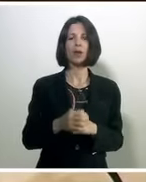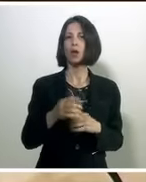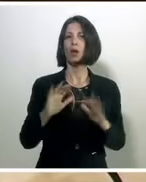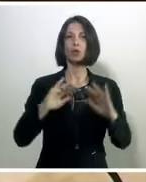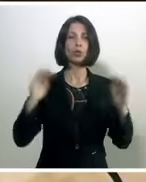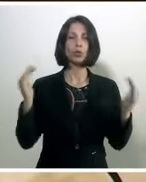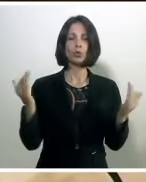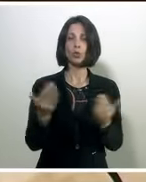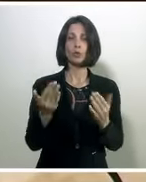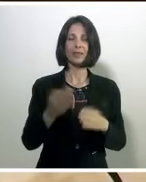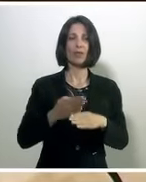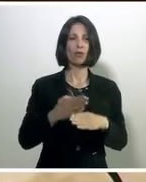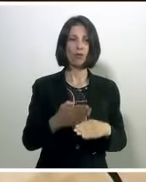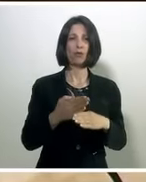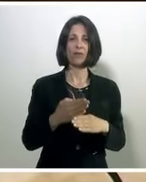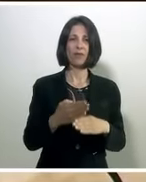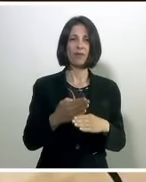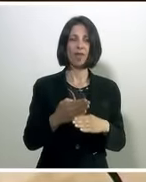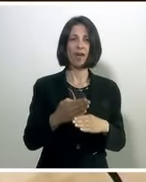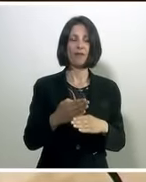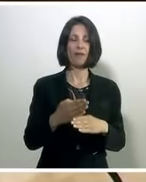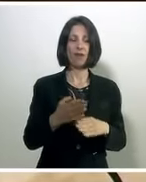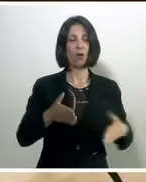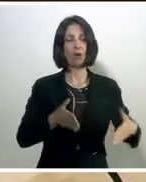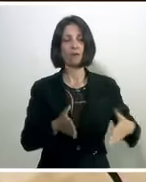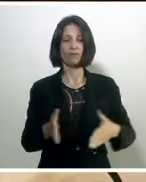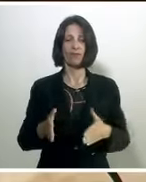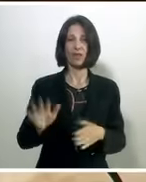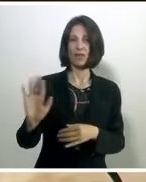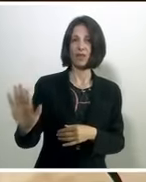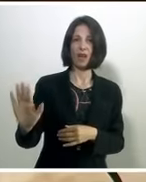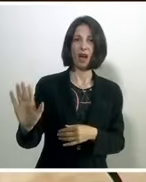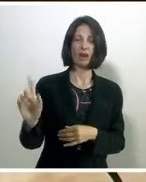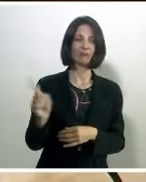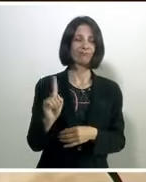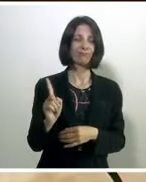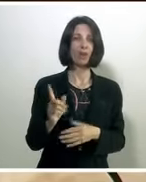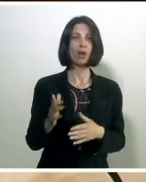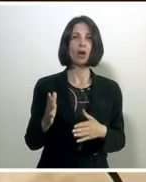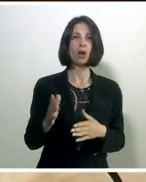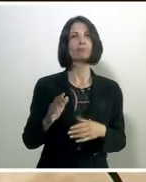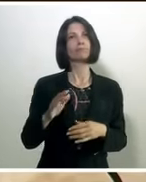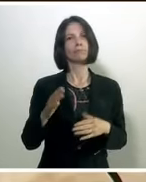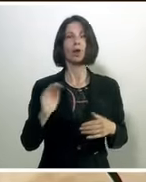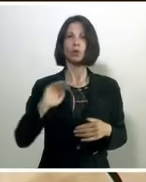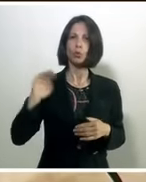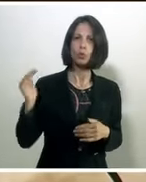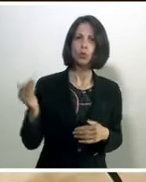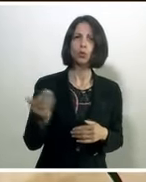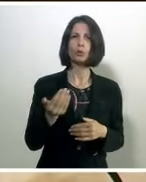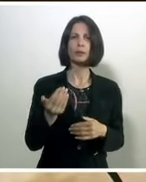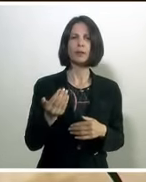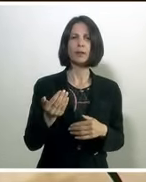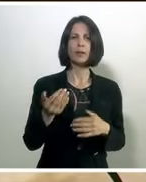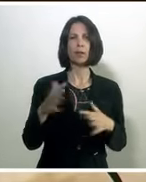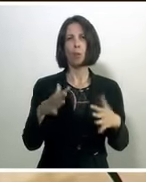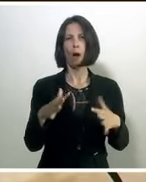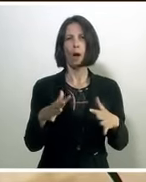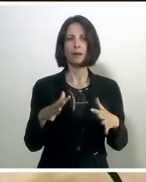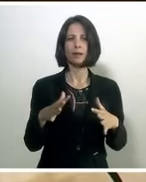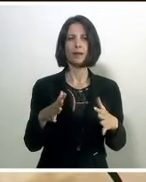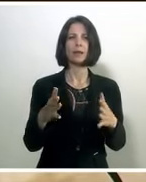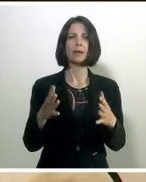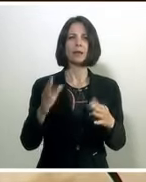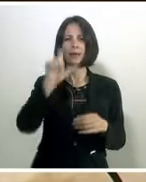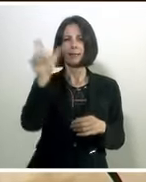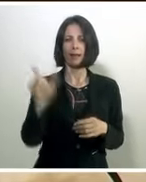via tra Oriente e Occidente tutti però o comunque la stragrande maggioranza degli italiani apprezzava l'impegno